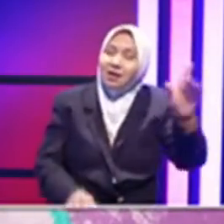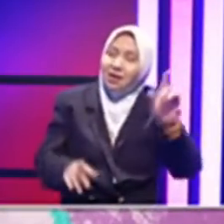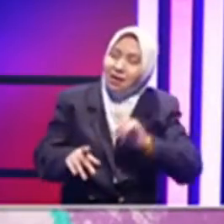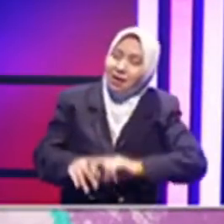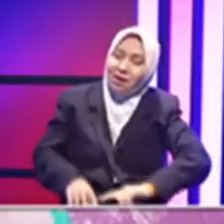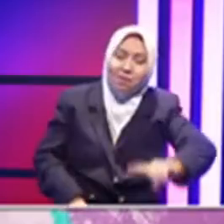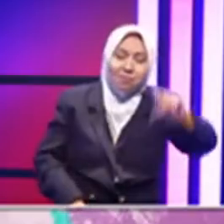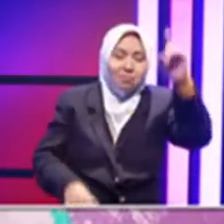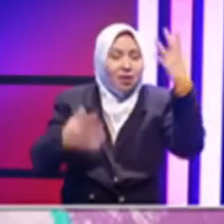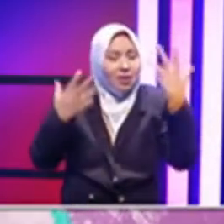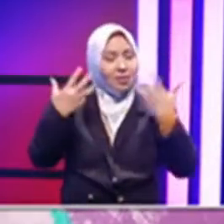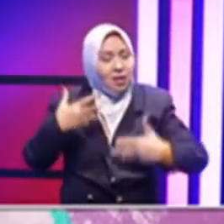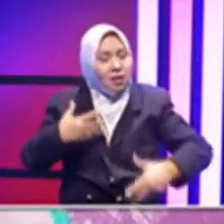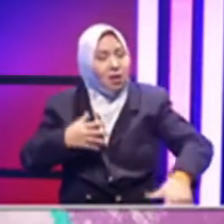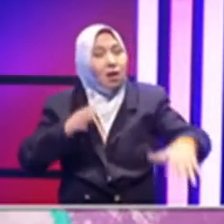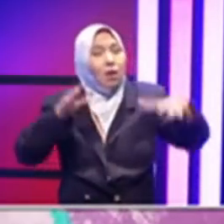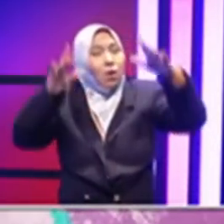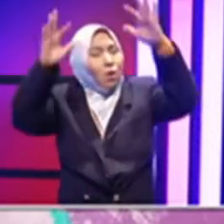وَنَزَّلْنَا مِنَ